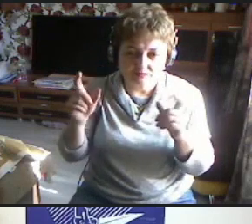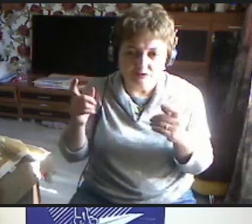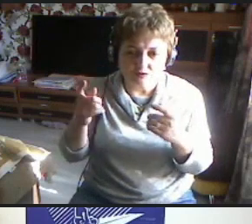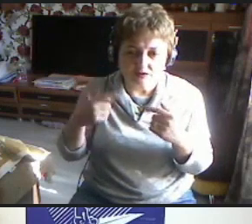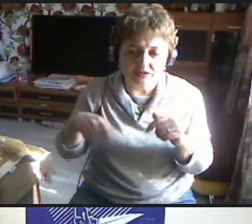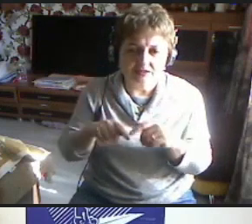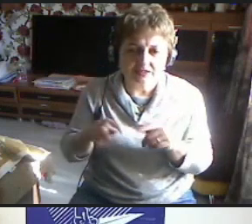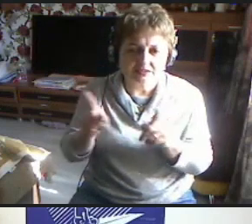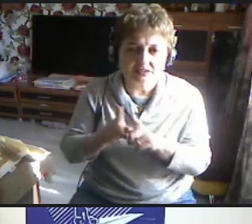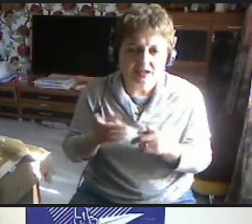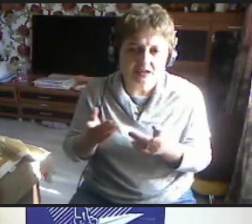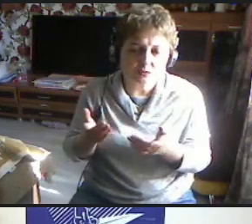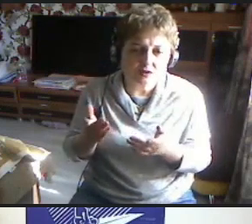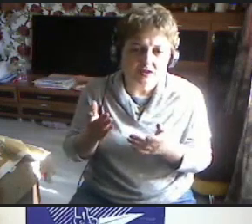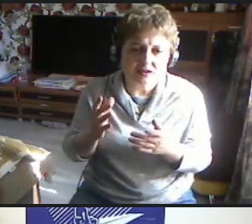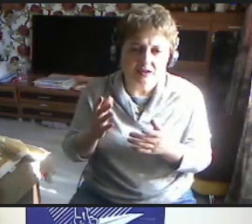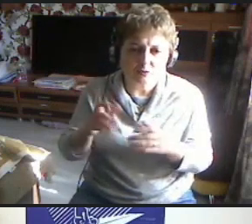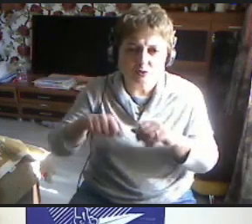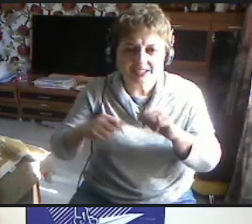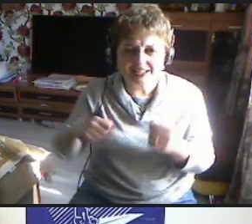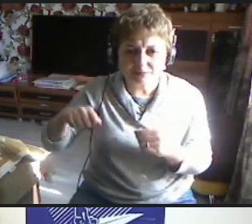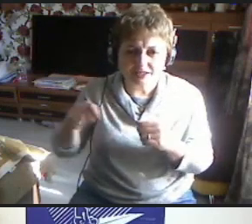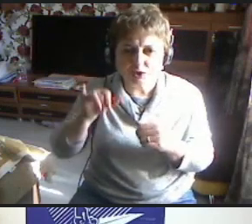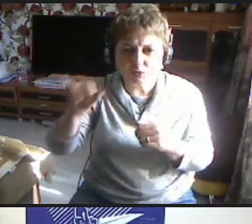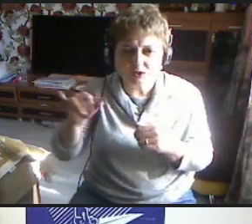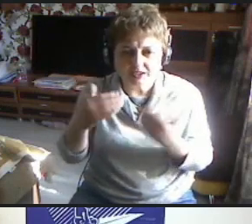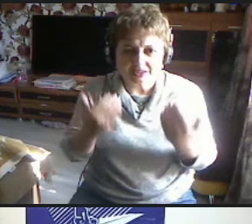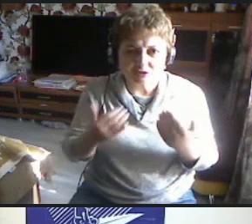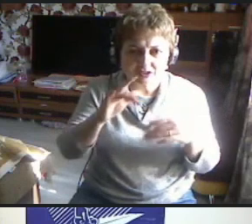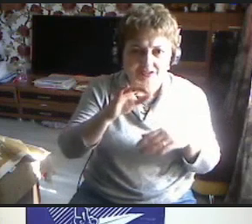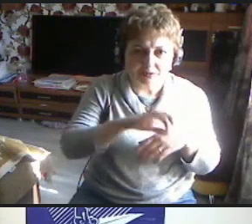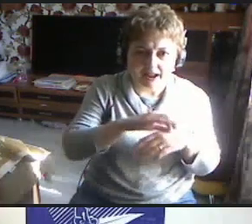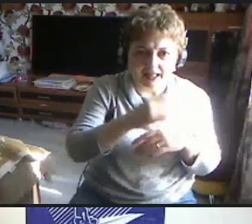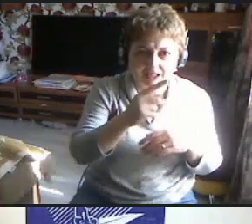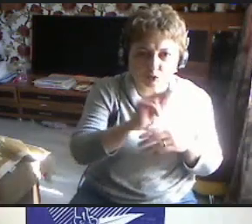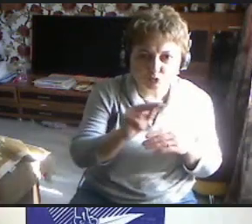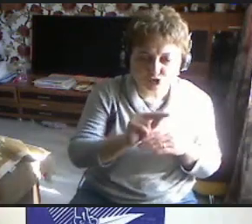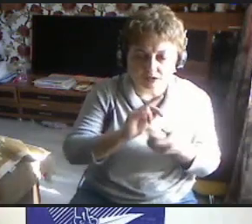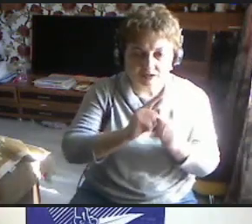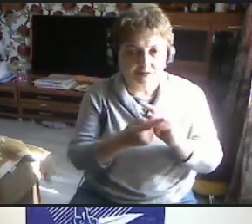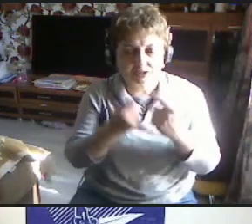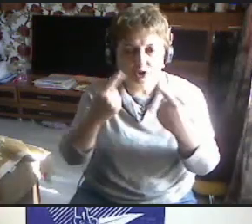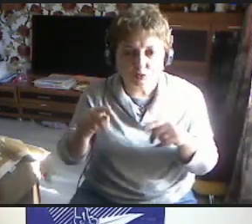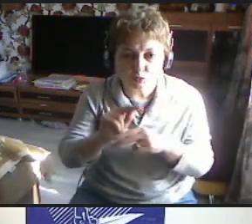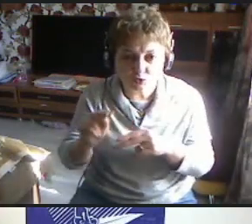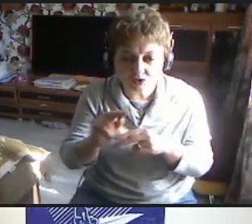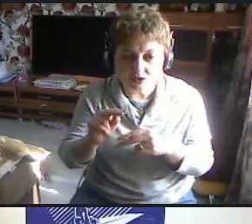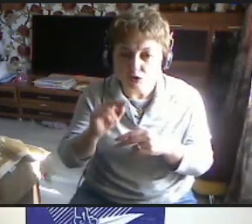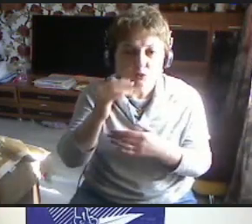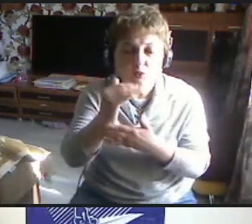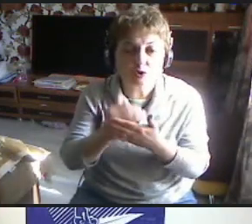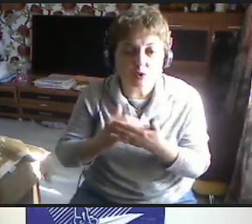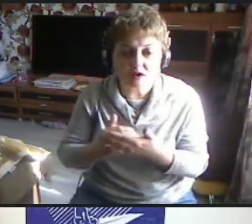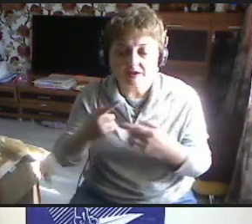ну, гибкий, что ли. У них сегодня заболел один учитель, они заменили его другим уроком и так далее, и так далее.